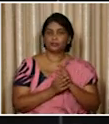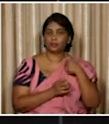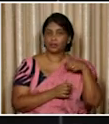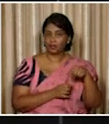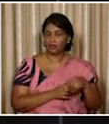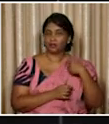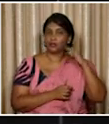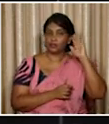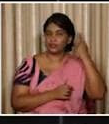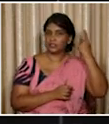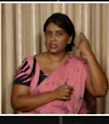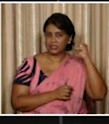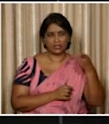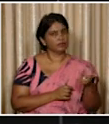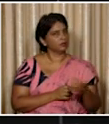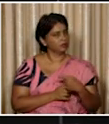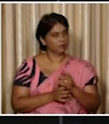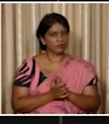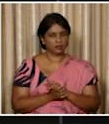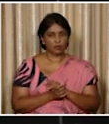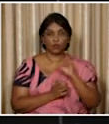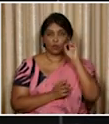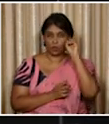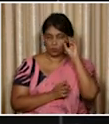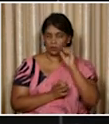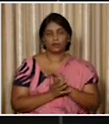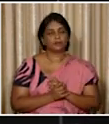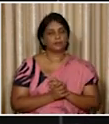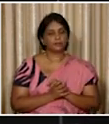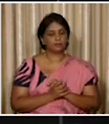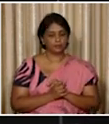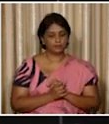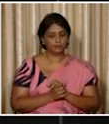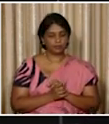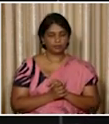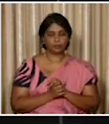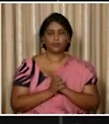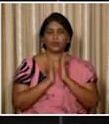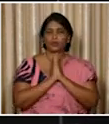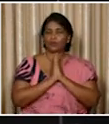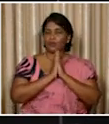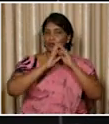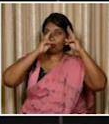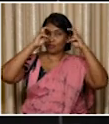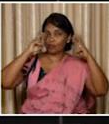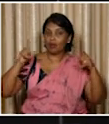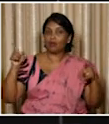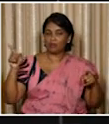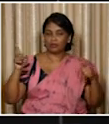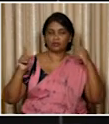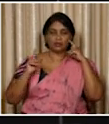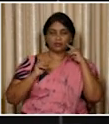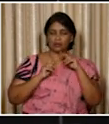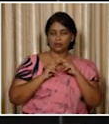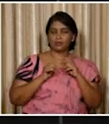நேற்றைய தினம் காலை நாங்கள் ஒரு வெடுக்குநாரிமலை சிவன் ஆலயம் தொடர்பான விடயத்தை இந்த